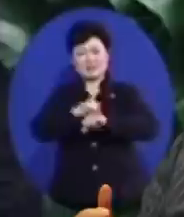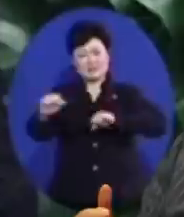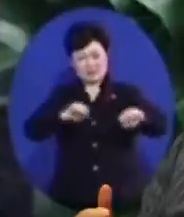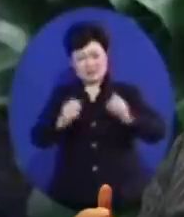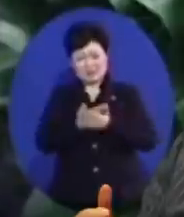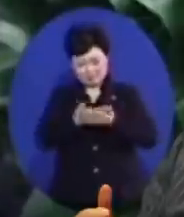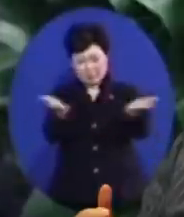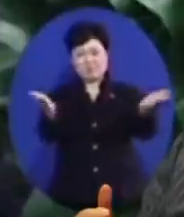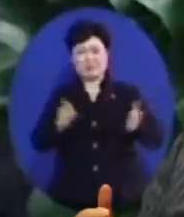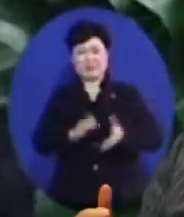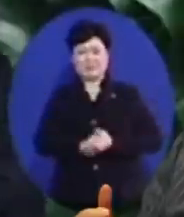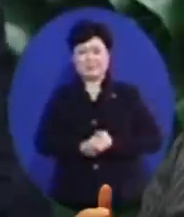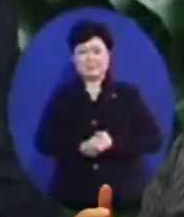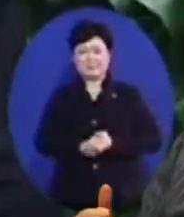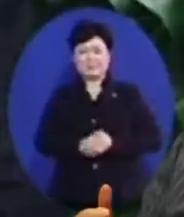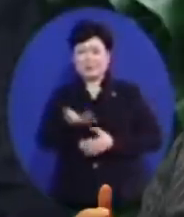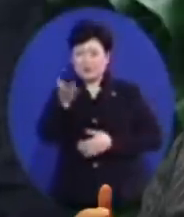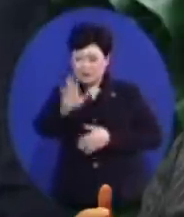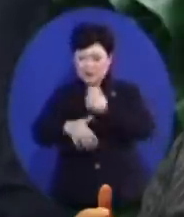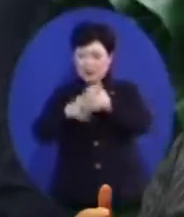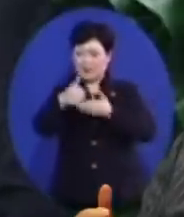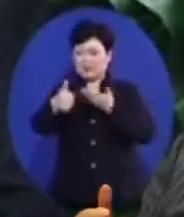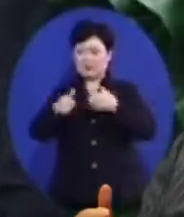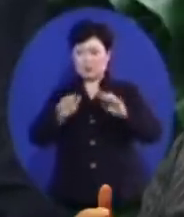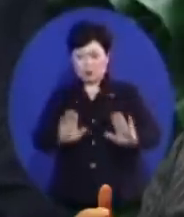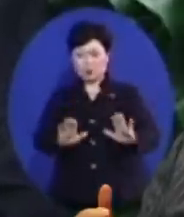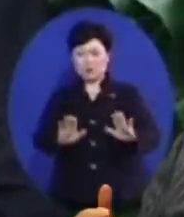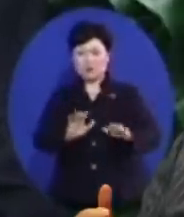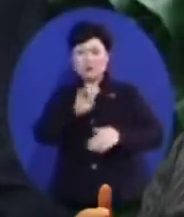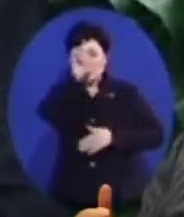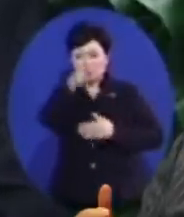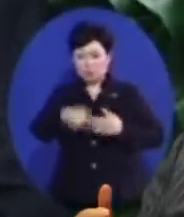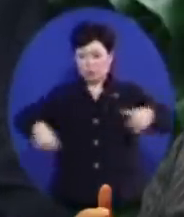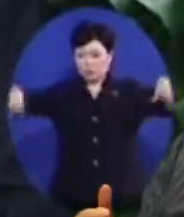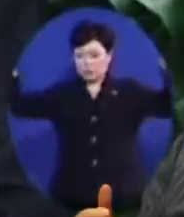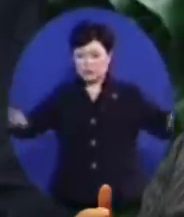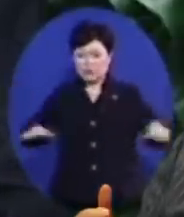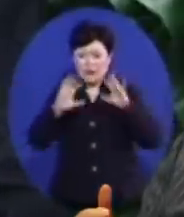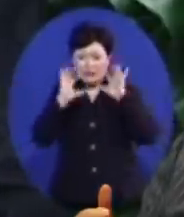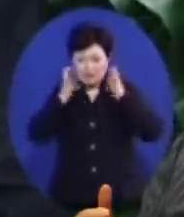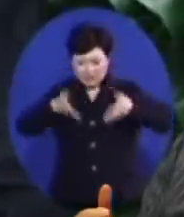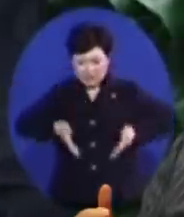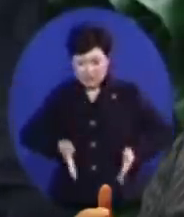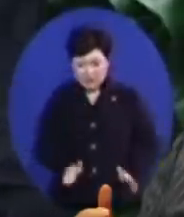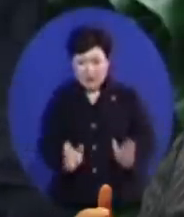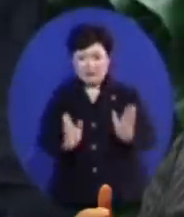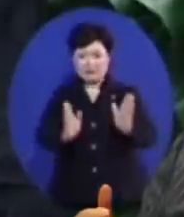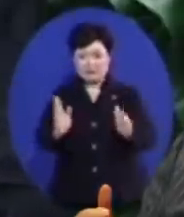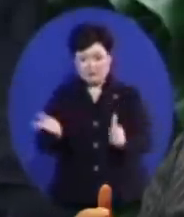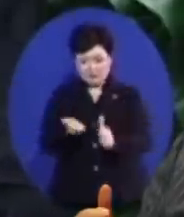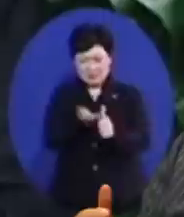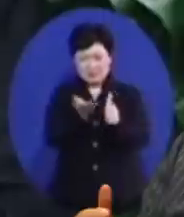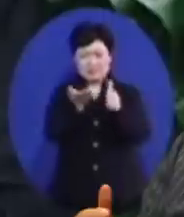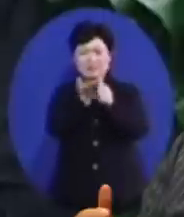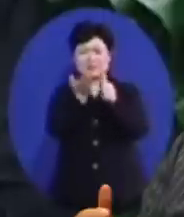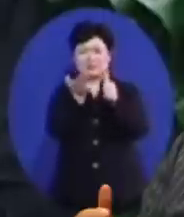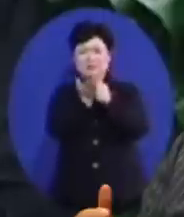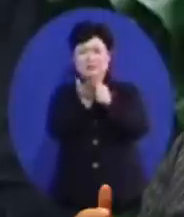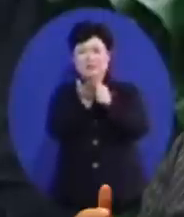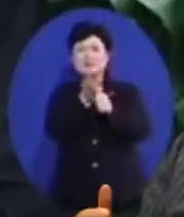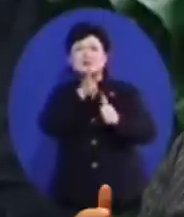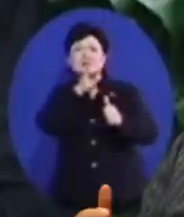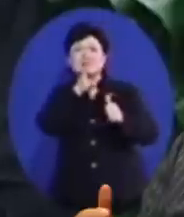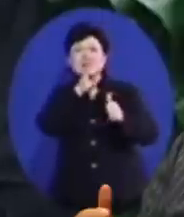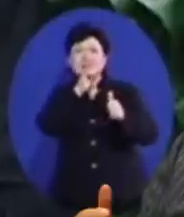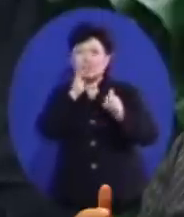것입니다. 그런데 하나님께서는 오늘 이 독수리가 새끼를 낳아서 길러서